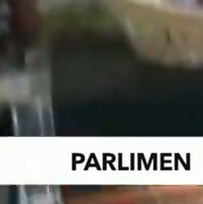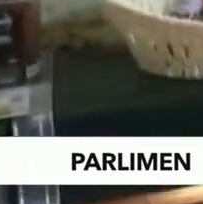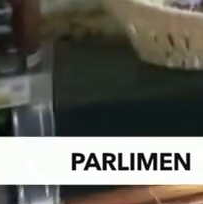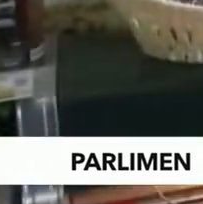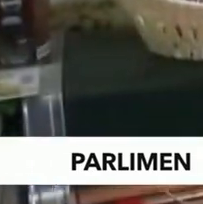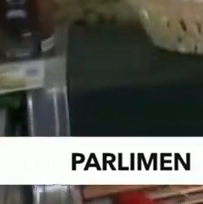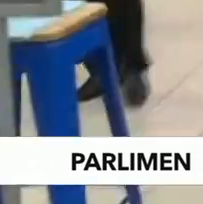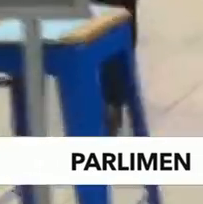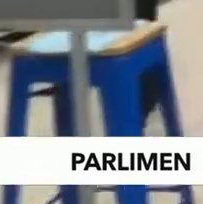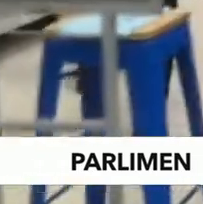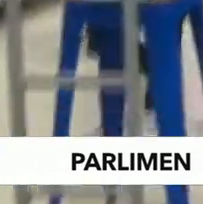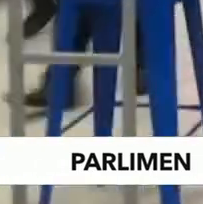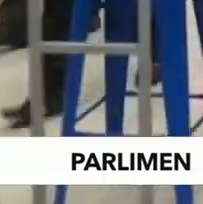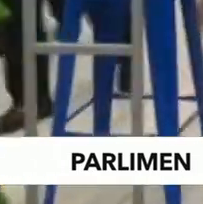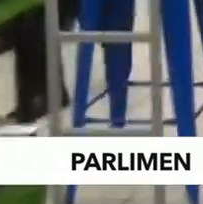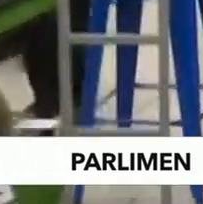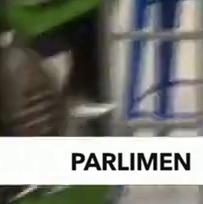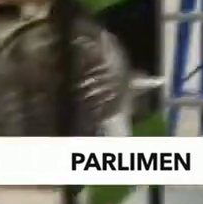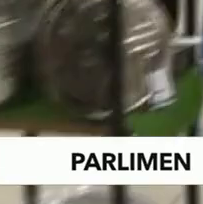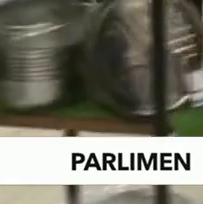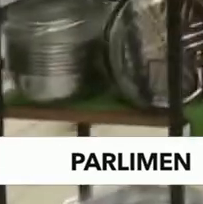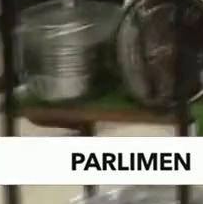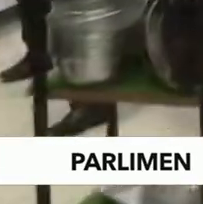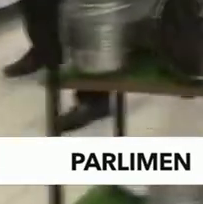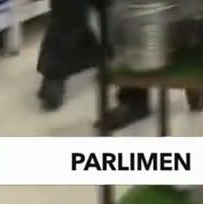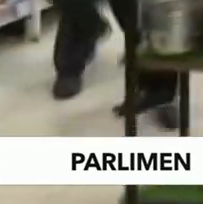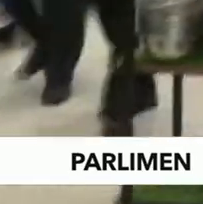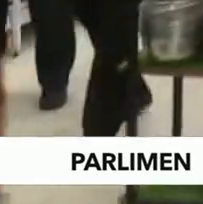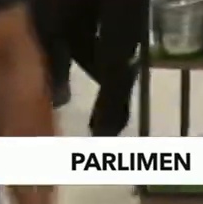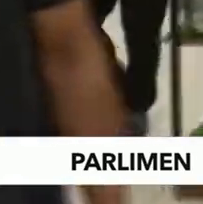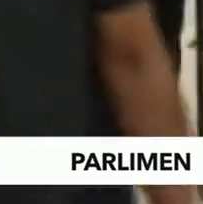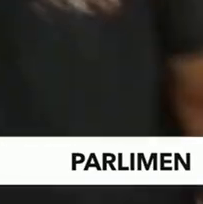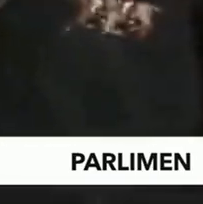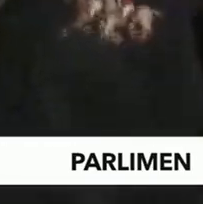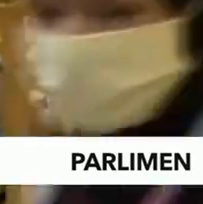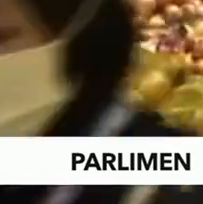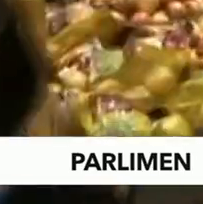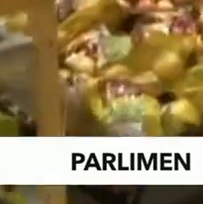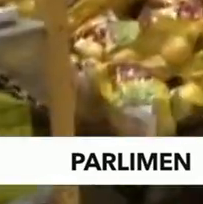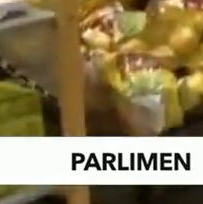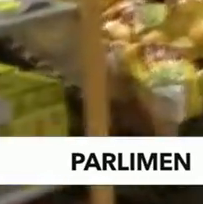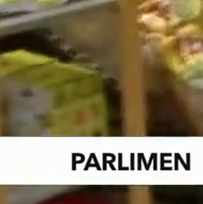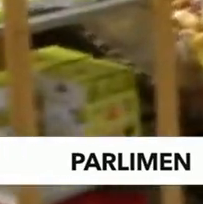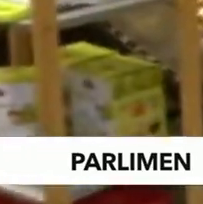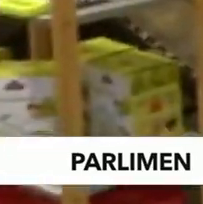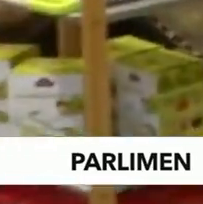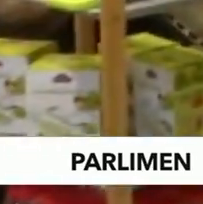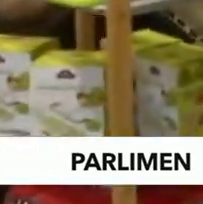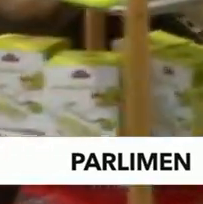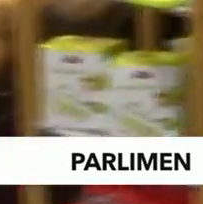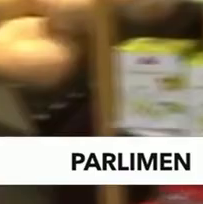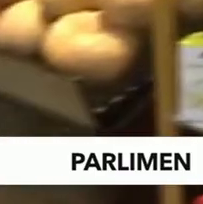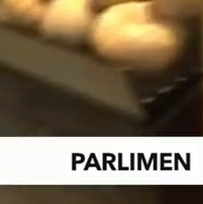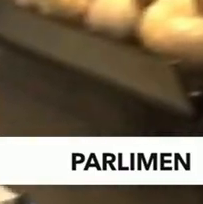perniagaan secara beretika di seluruh negara. Selain itu, beliau berkata kementerian akan memanjangkan tempoh dan memulakan pelaksanaan skim kawalan